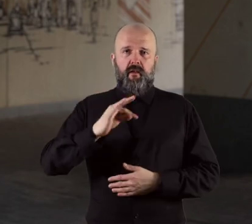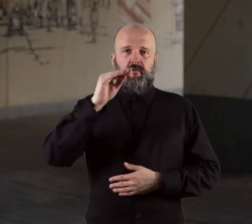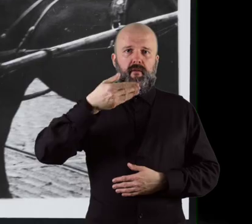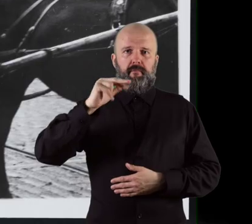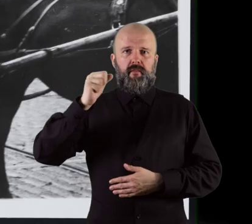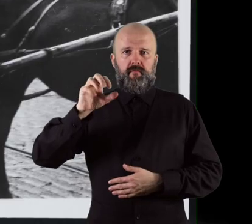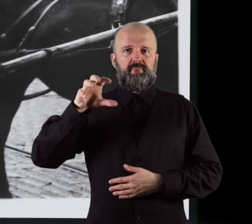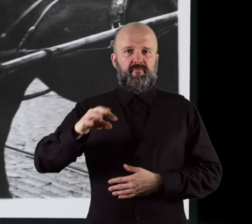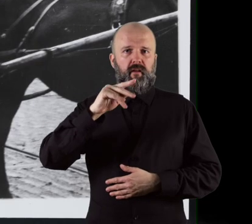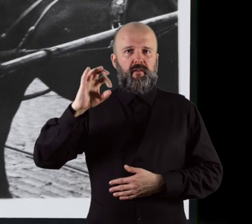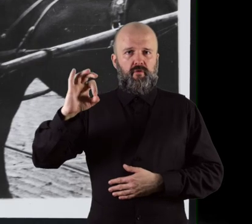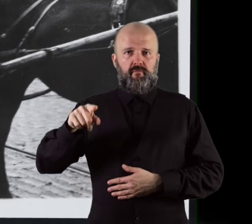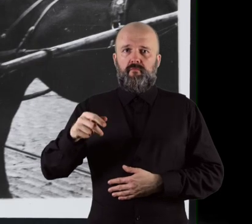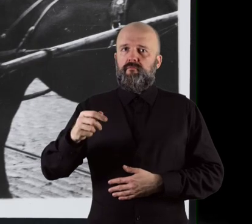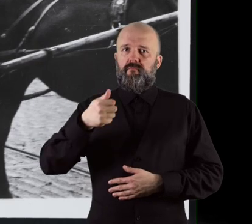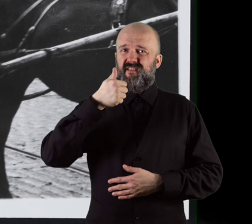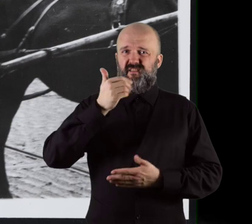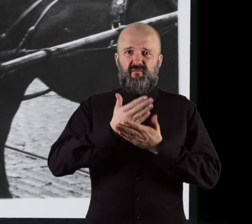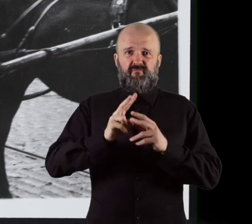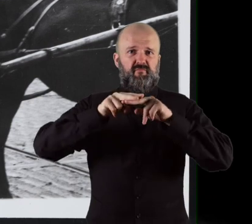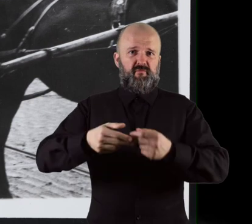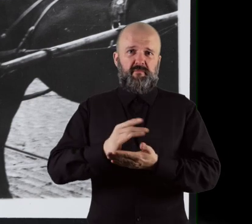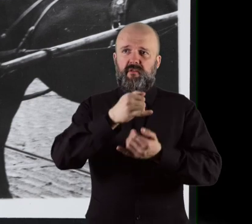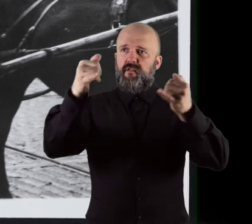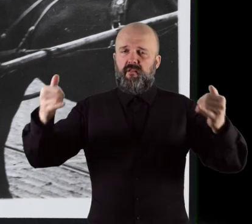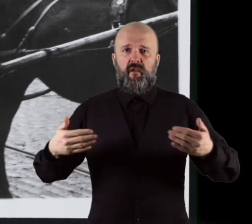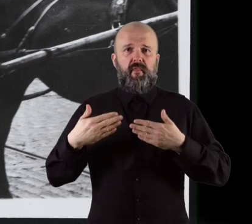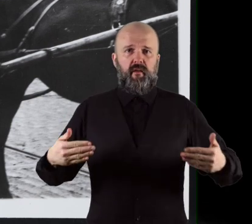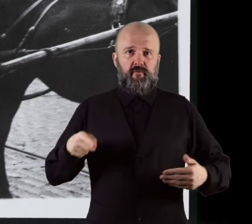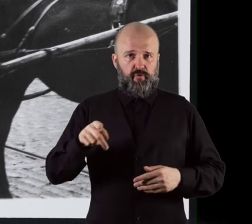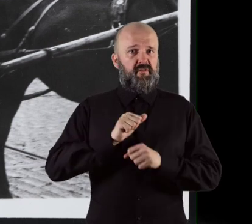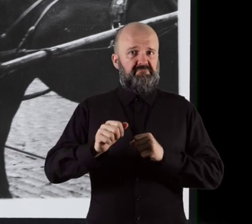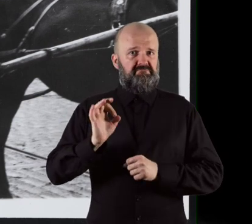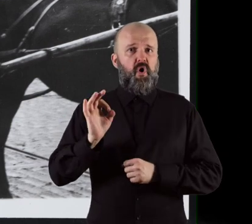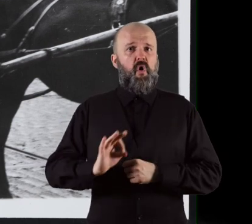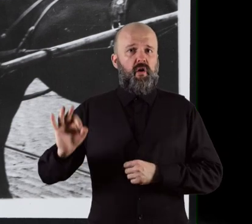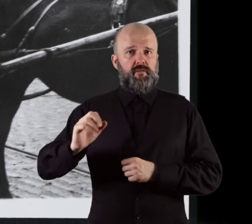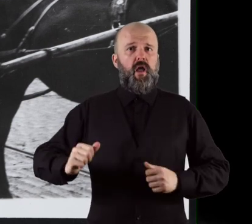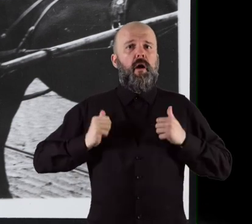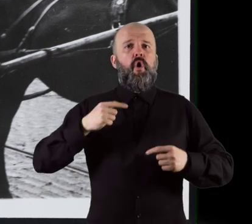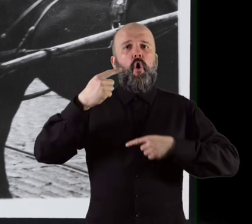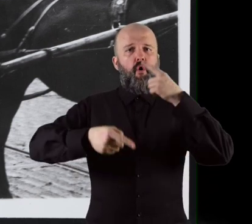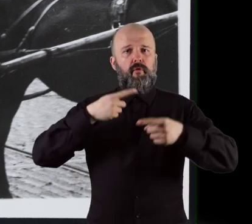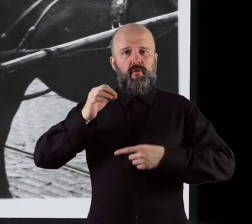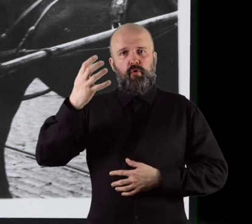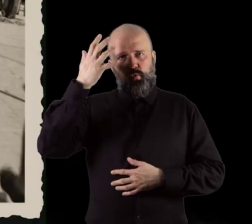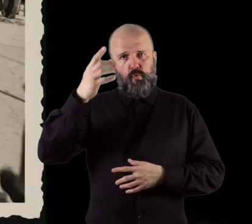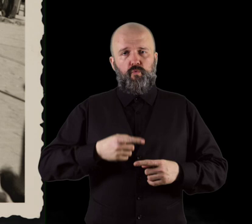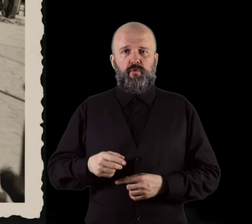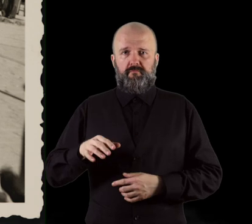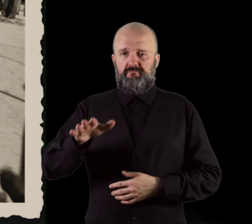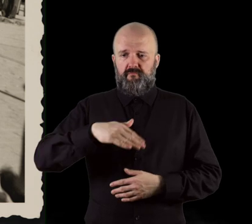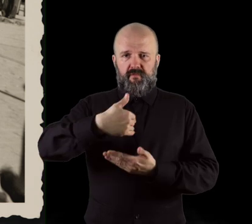Femina. Budynek ocalał jako jedyna spośród siedzib gettowych teatrów. Jest to zatem okazja, aby powiedzieć o kulturze w